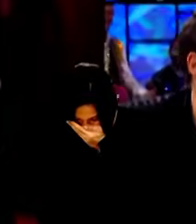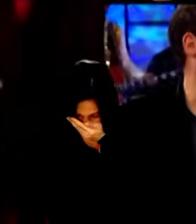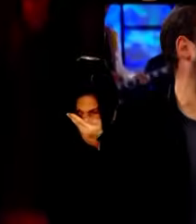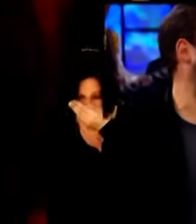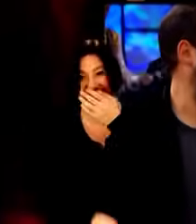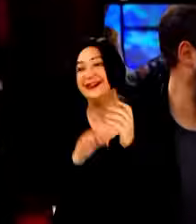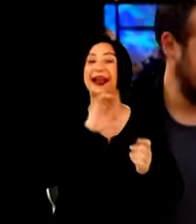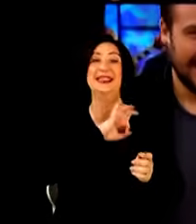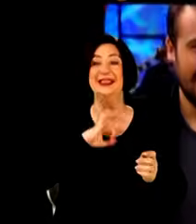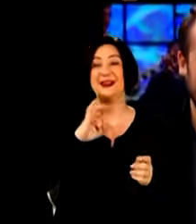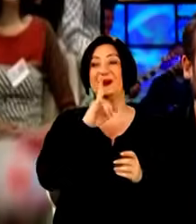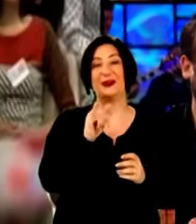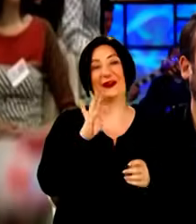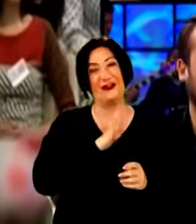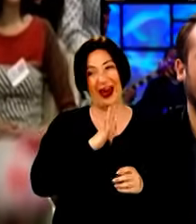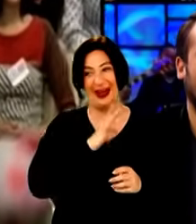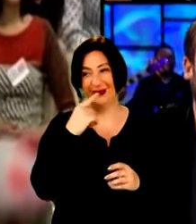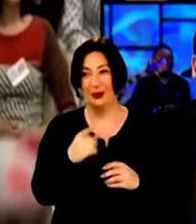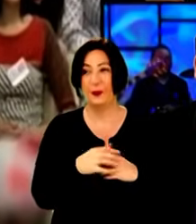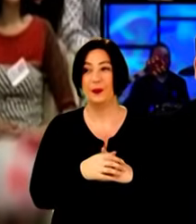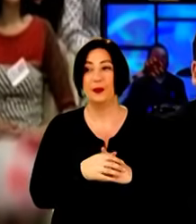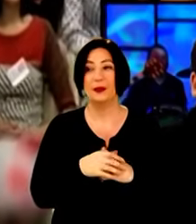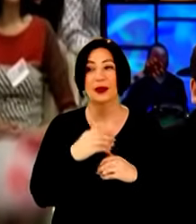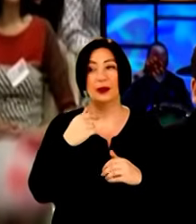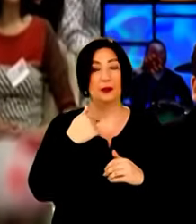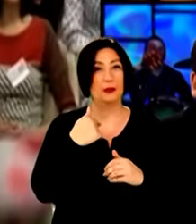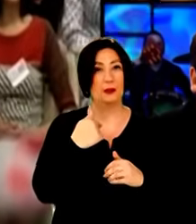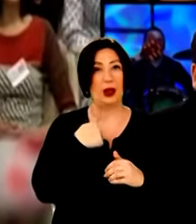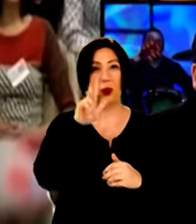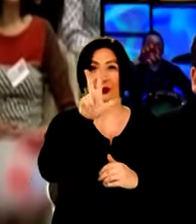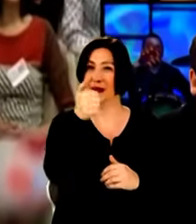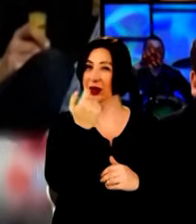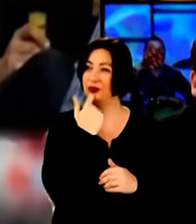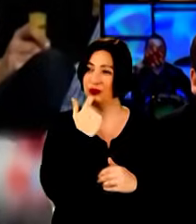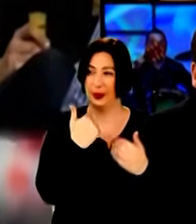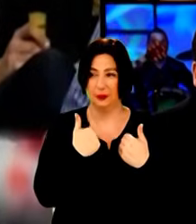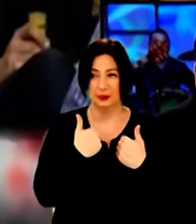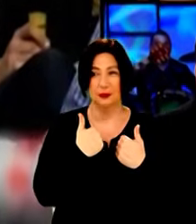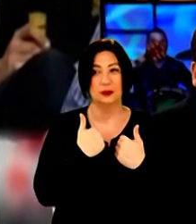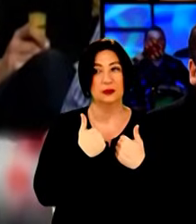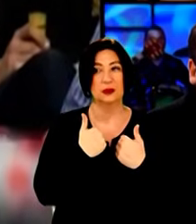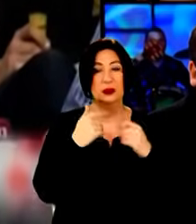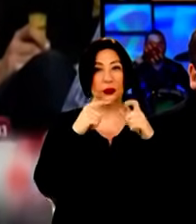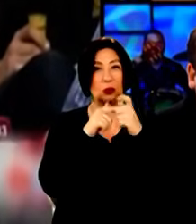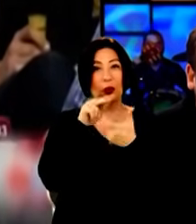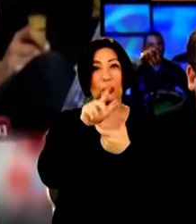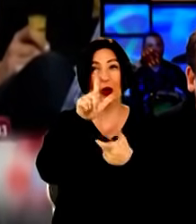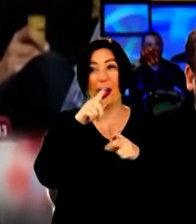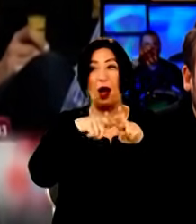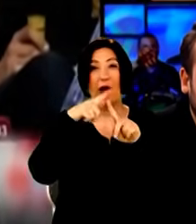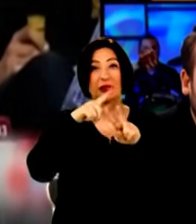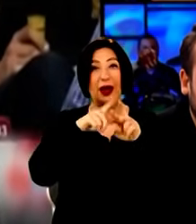şer olarak. Ben Ayşin Gül Atar, 36 yaşındayım. Ne Atar? Gül Atar.